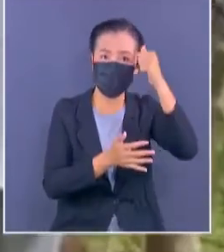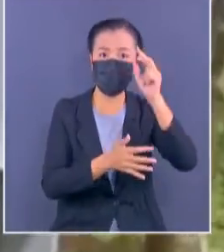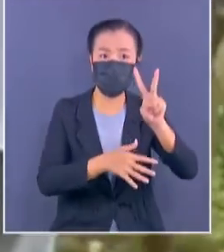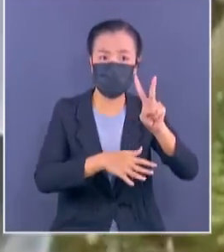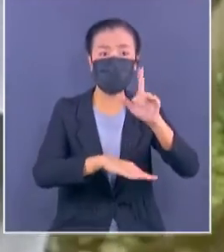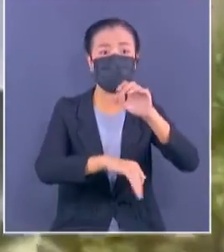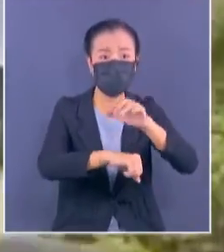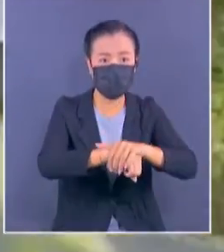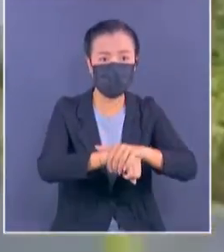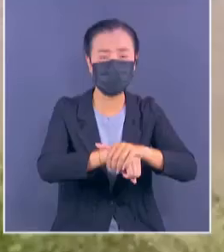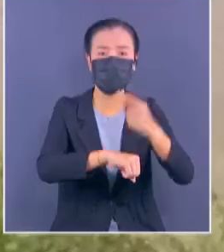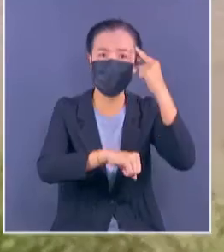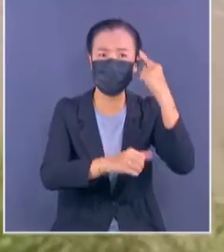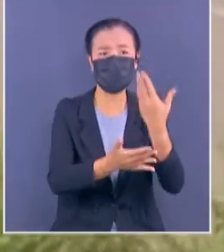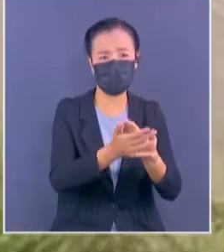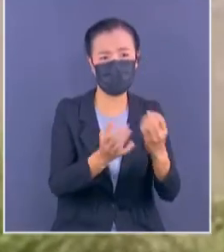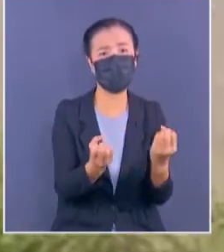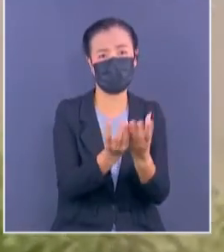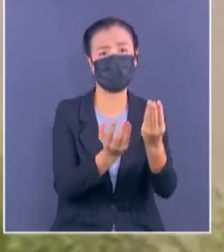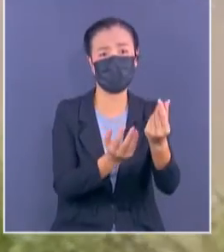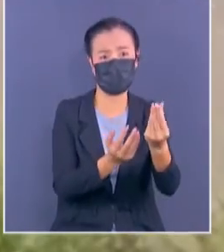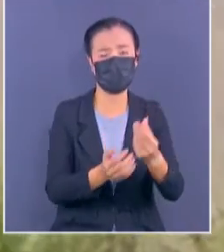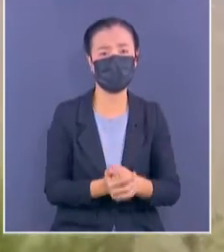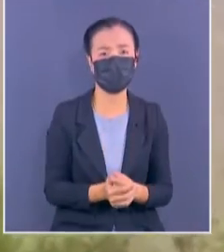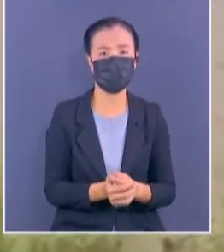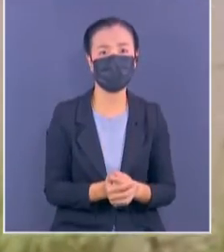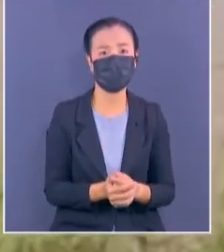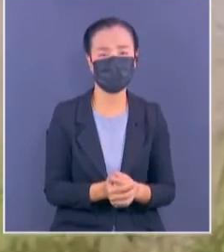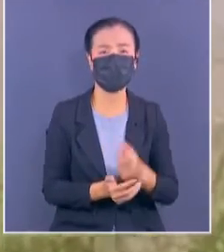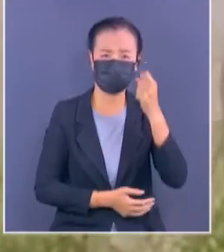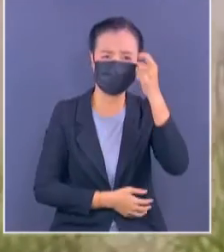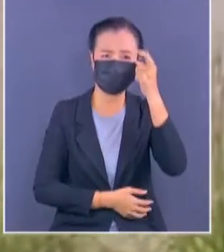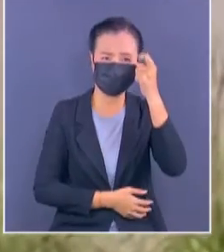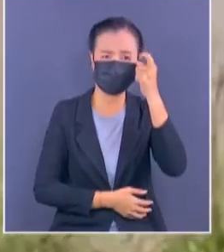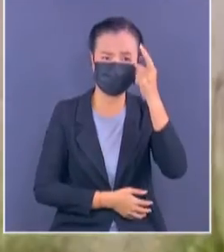แล้วเน ี่ ย ใช่ คิดดูเงินเท่าไหร่ โอ้โหก็เข้าใจเขาเล